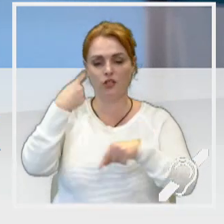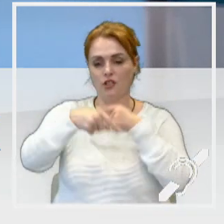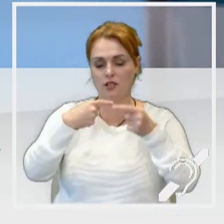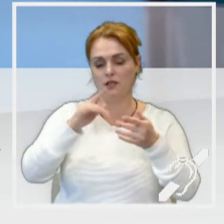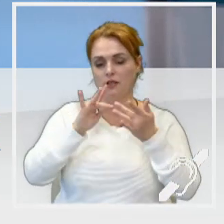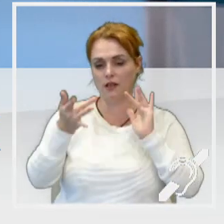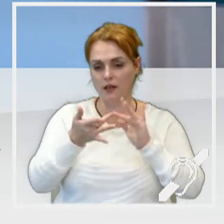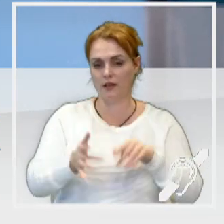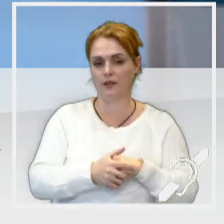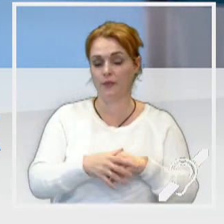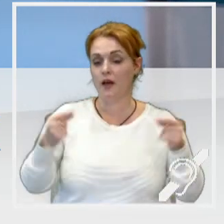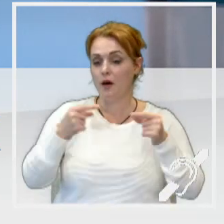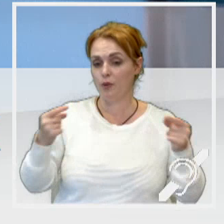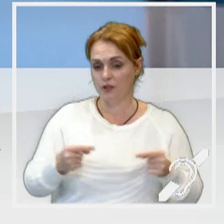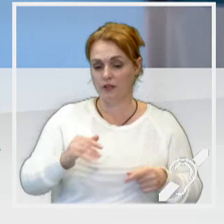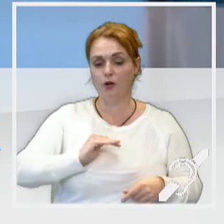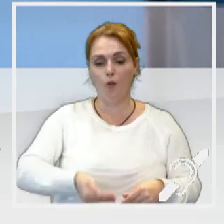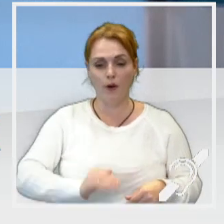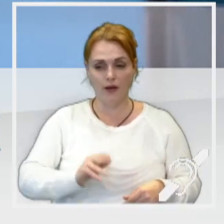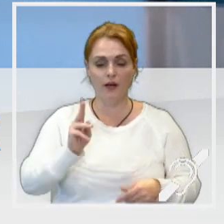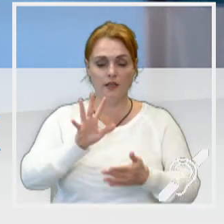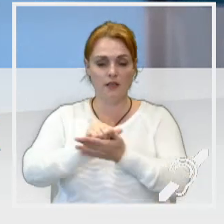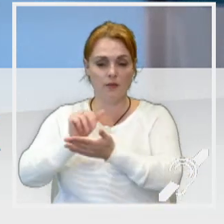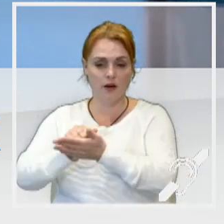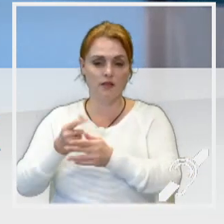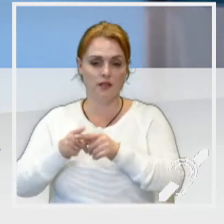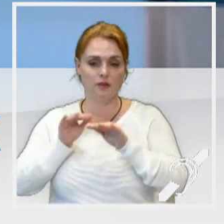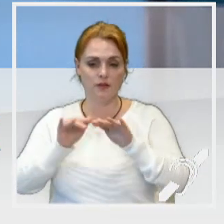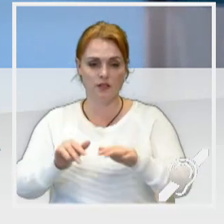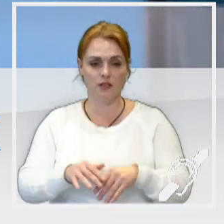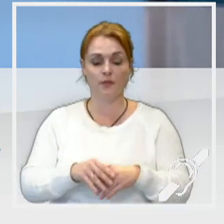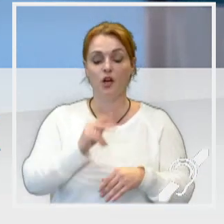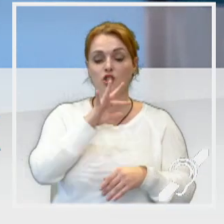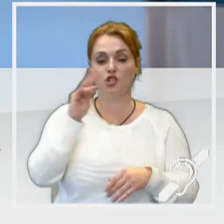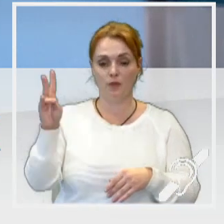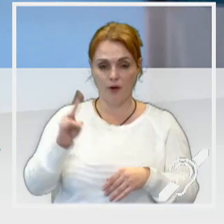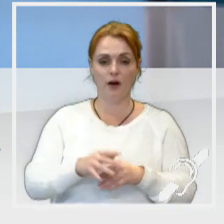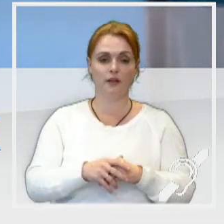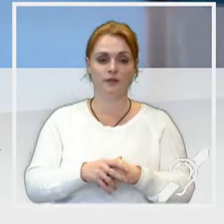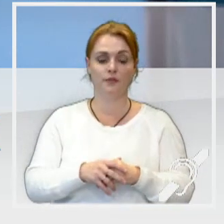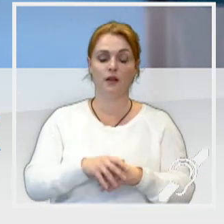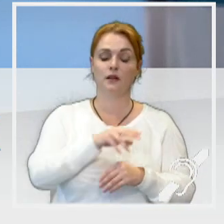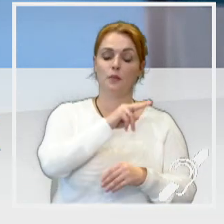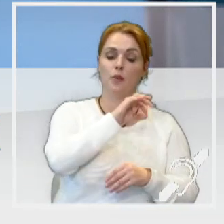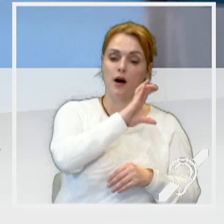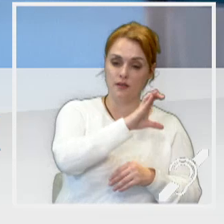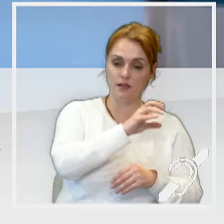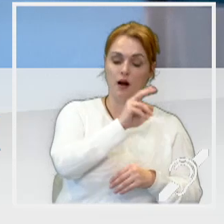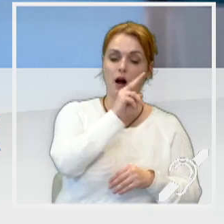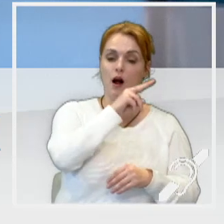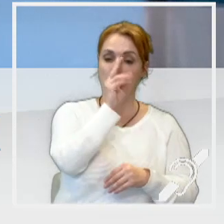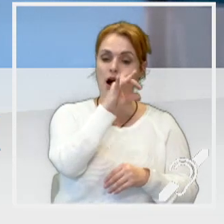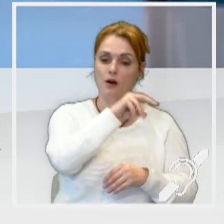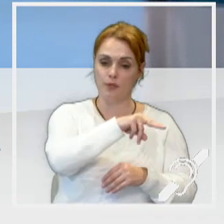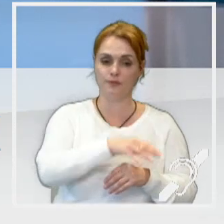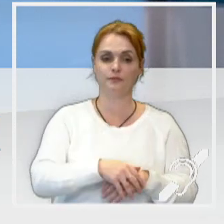la Chișinău, potrivit companiei Meta. Ion Ceban de la Mișcarea Alternativă Națională, Lilian Carp de la PAS și candidatul